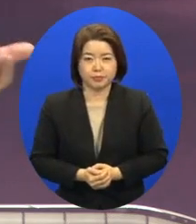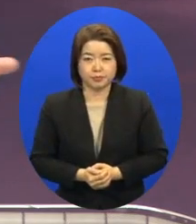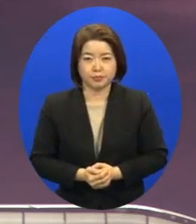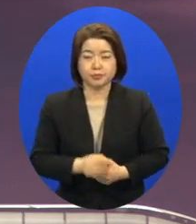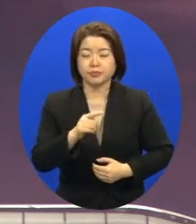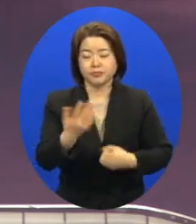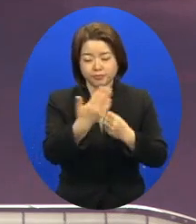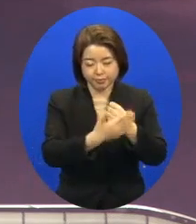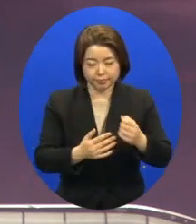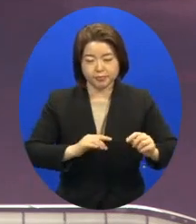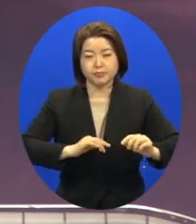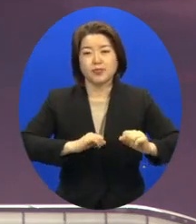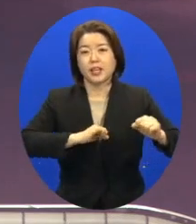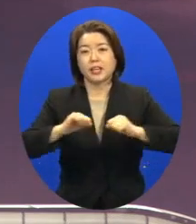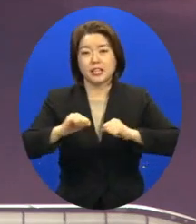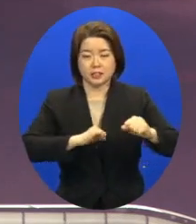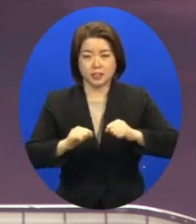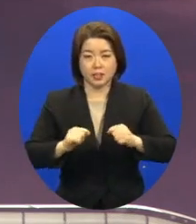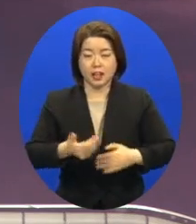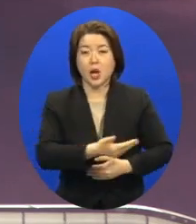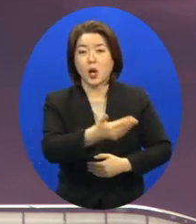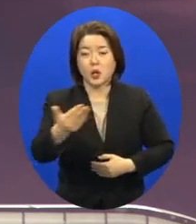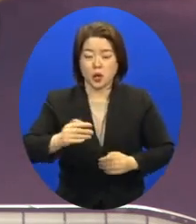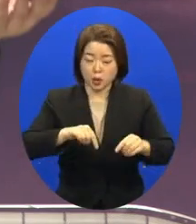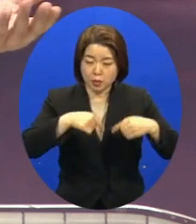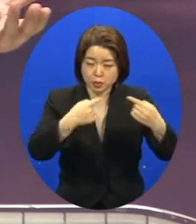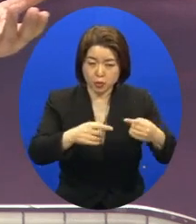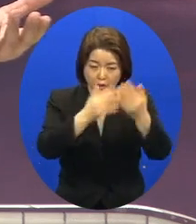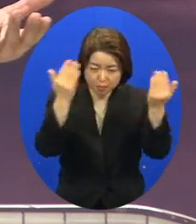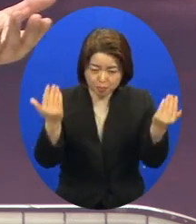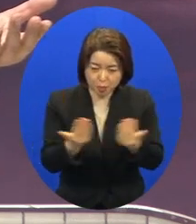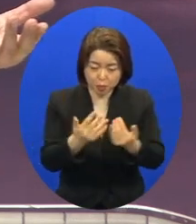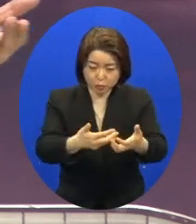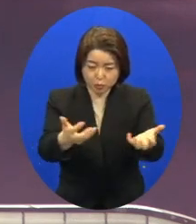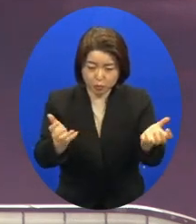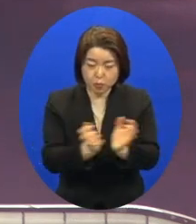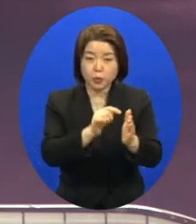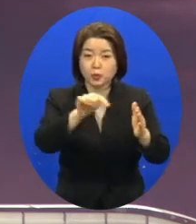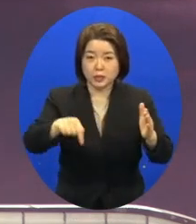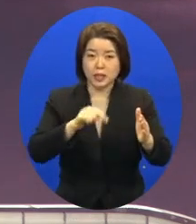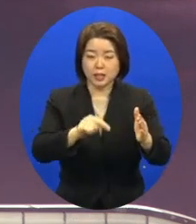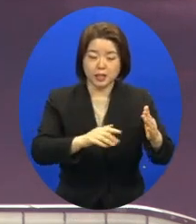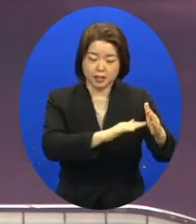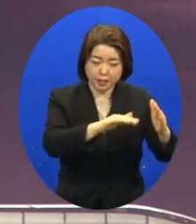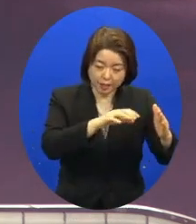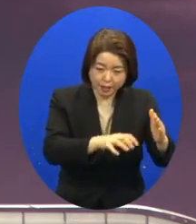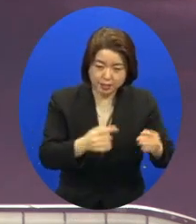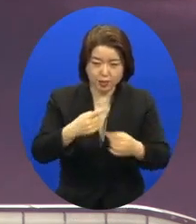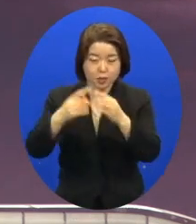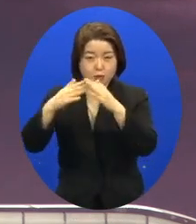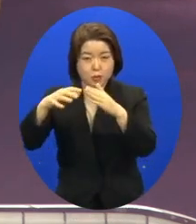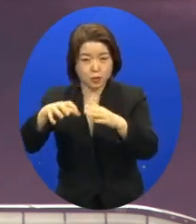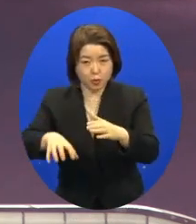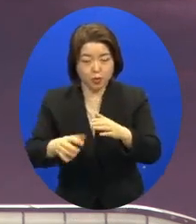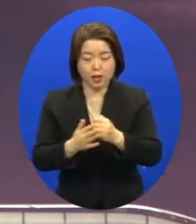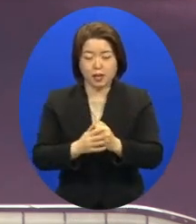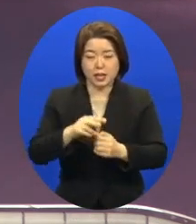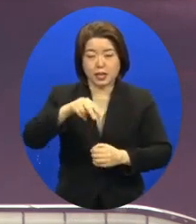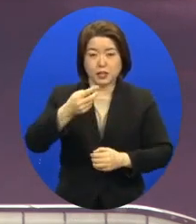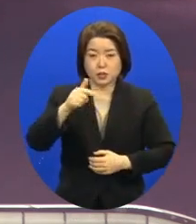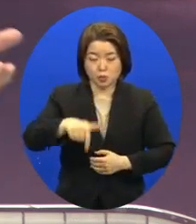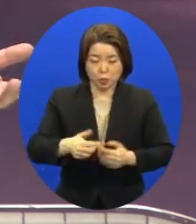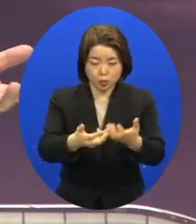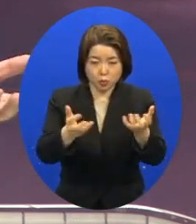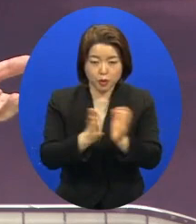그 은혜의 역사가 여러분이 속해 있는 모든 공동체 안에, 가정이나 교회나 뭐 속회나